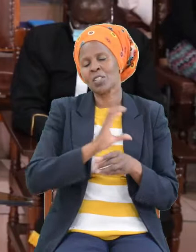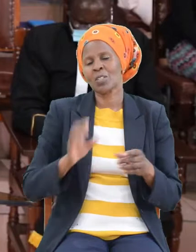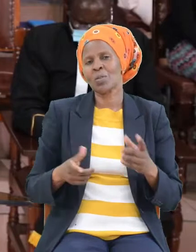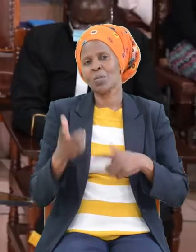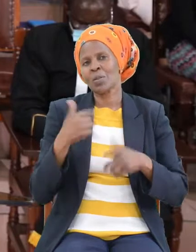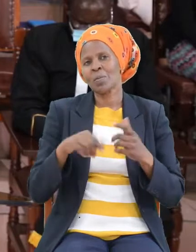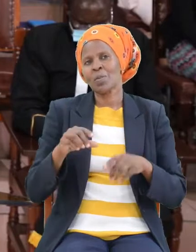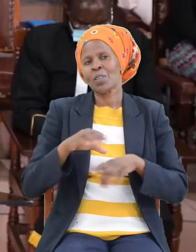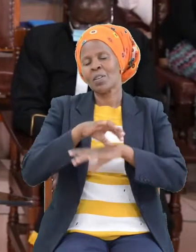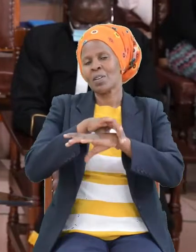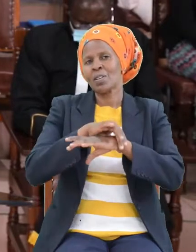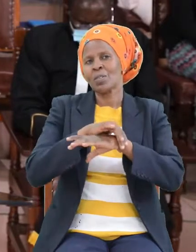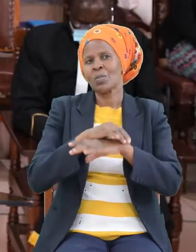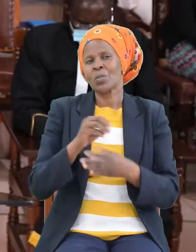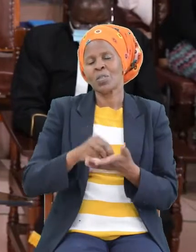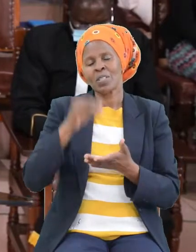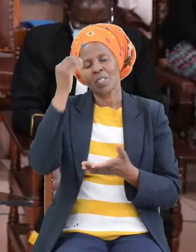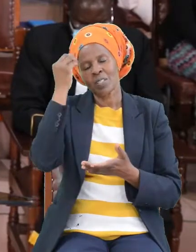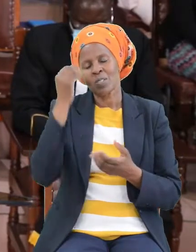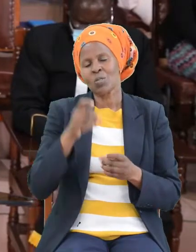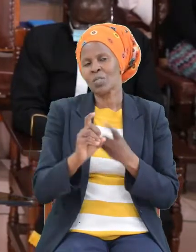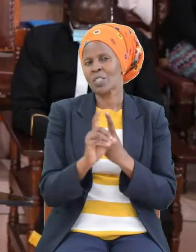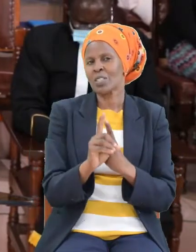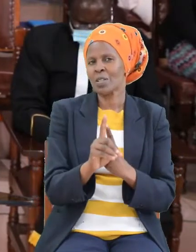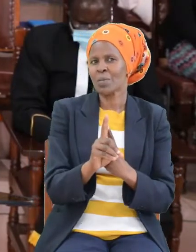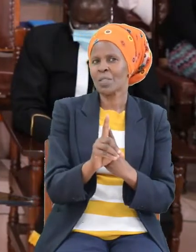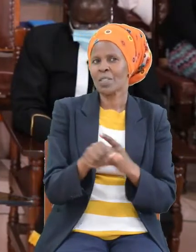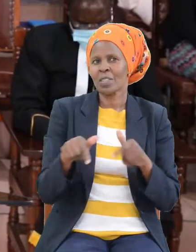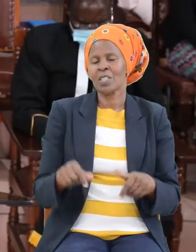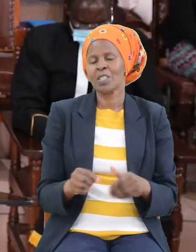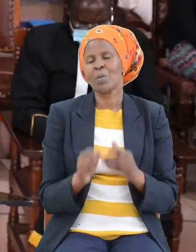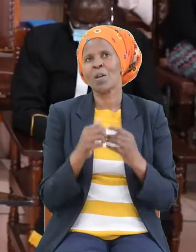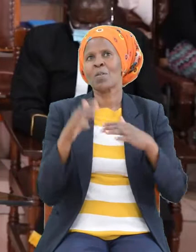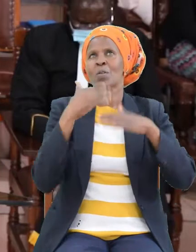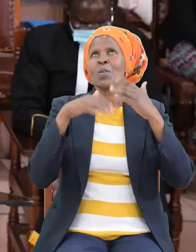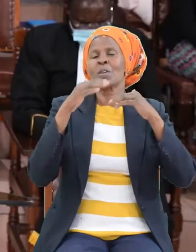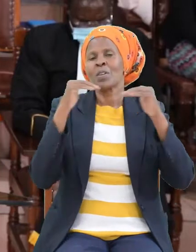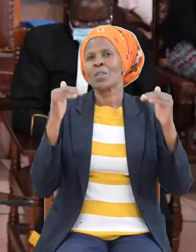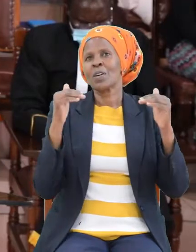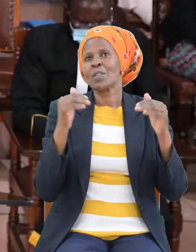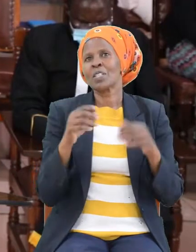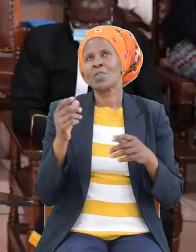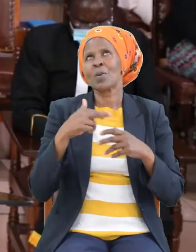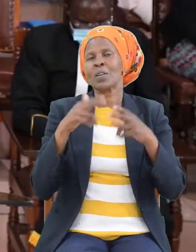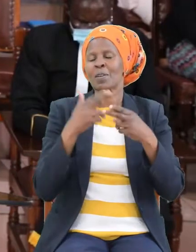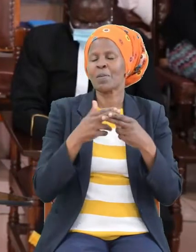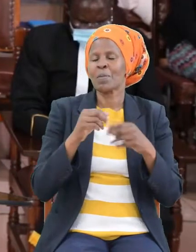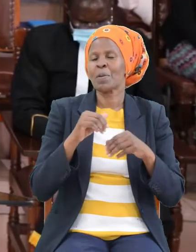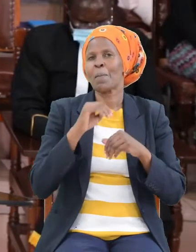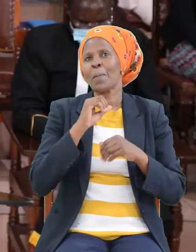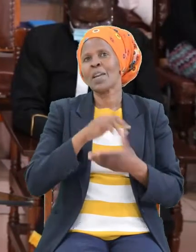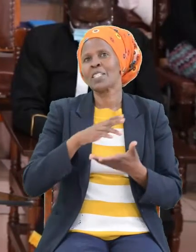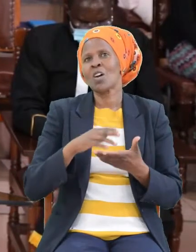huku duniani, ulifunza wafunzi wako ili yobi. Baba yetu uliye mbinguni, jina lako